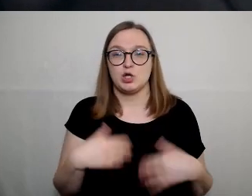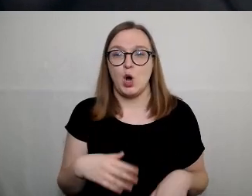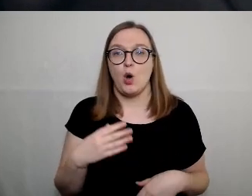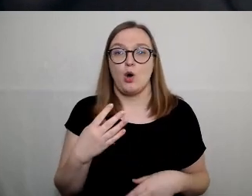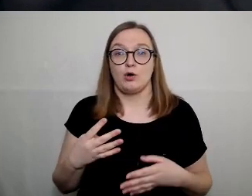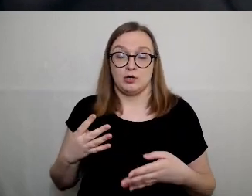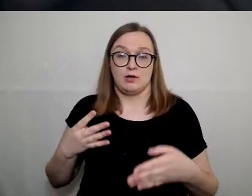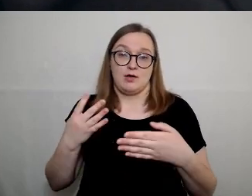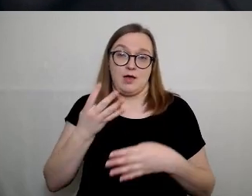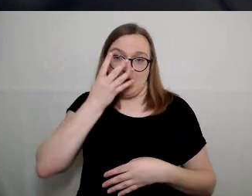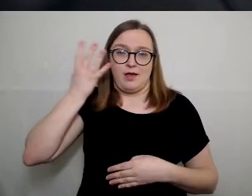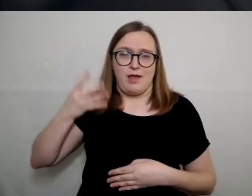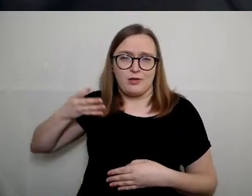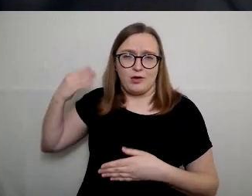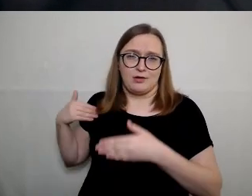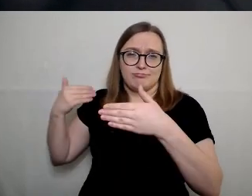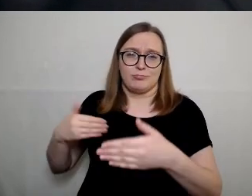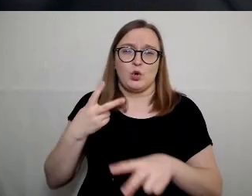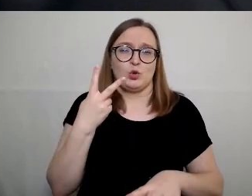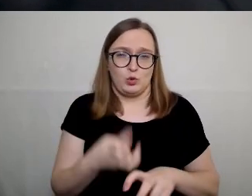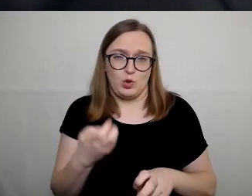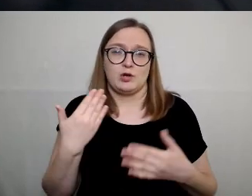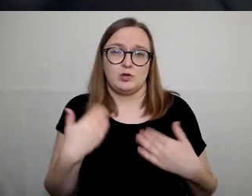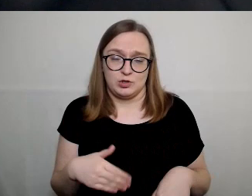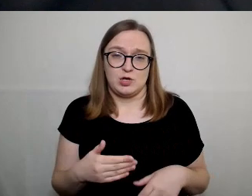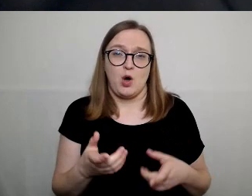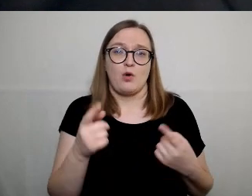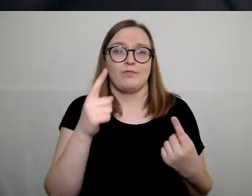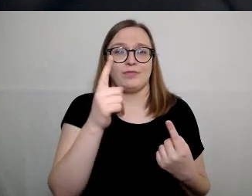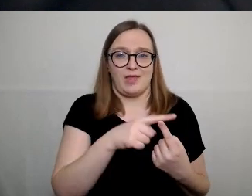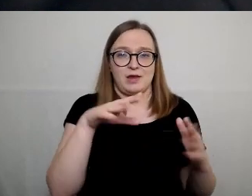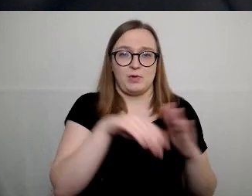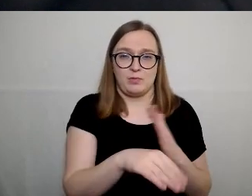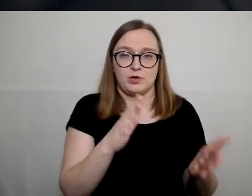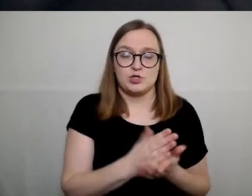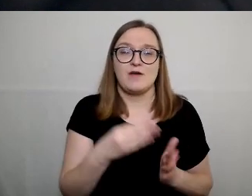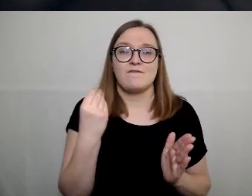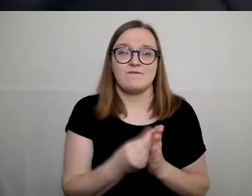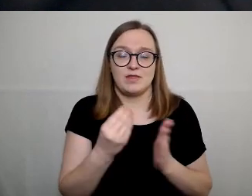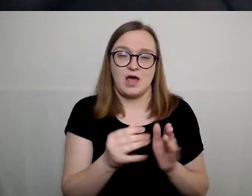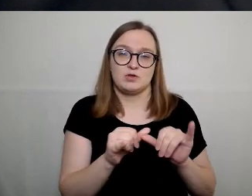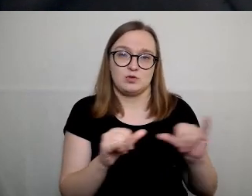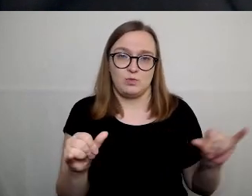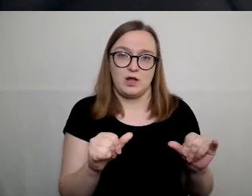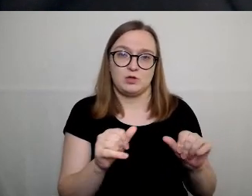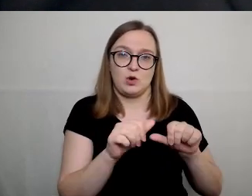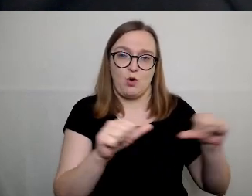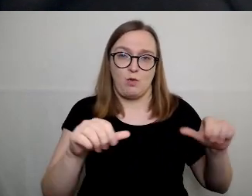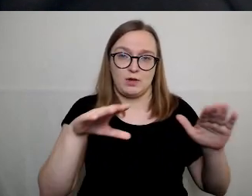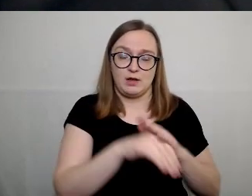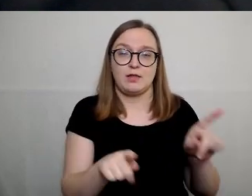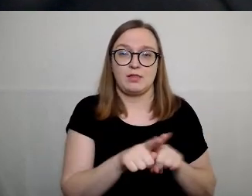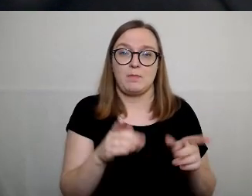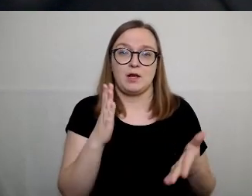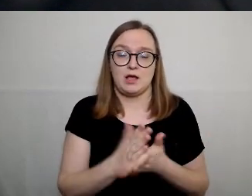rajono taryboje, finansų ir rajono plėtros komitete, taip pat esu LSDP frakcijos seniūnė. Na,